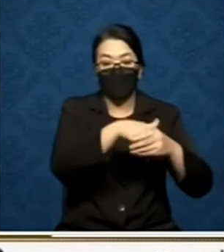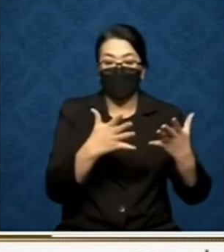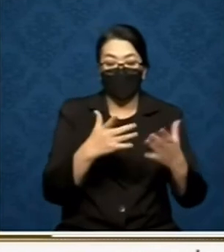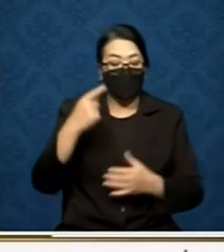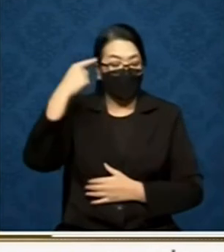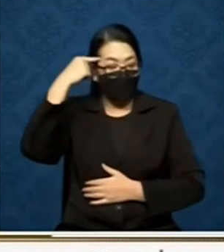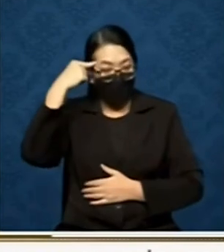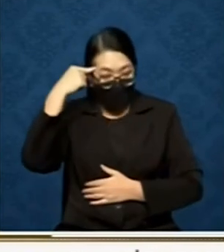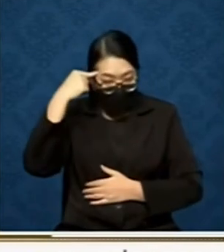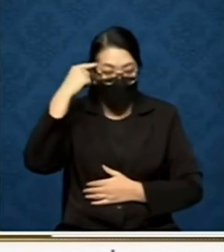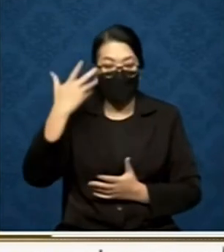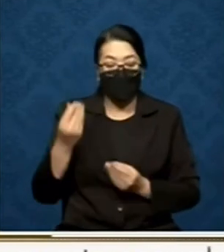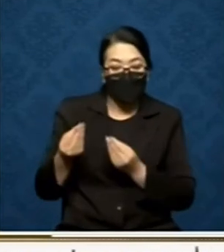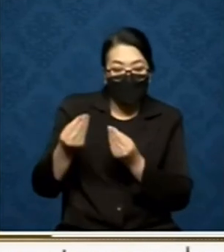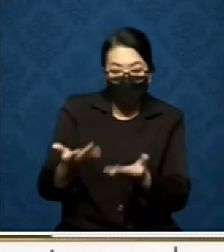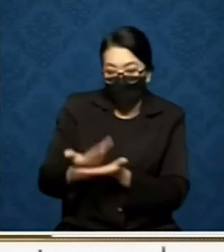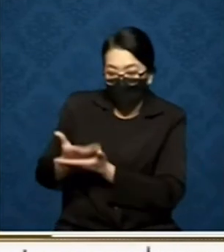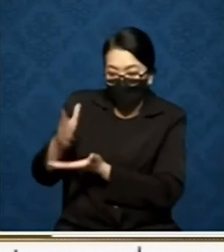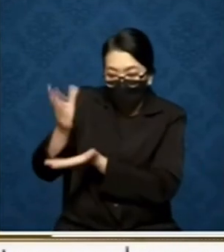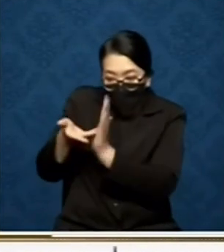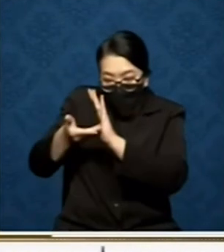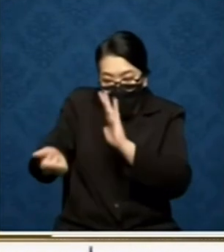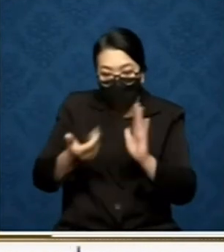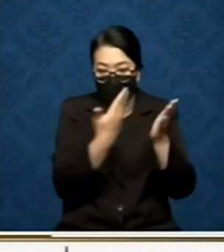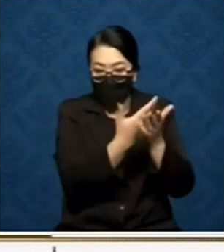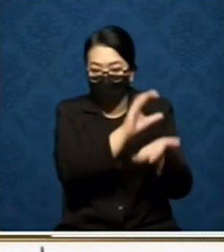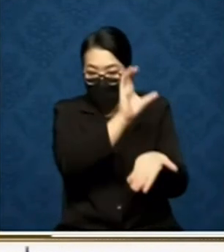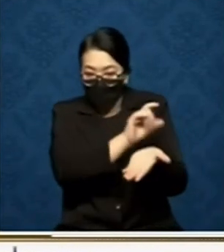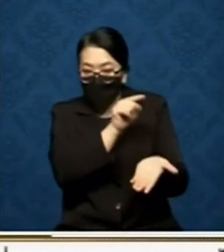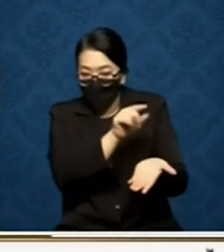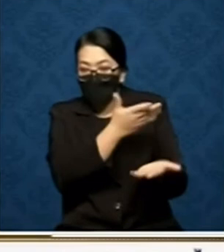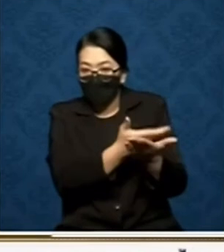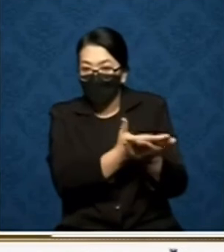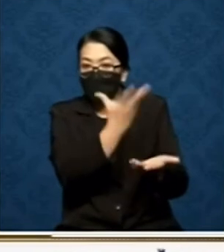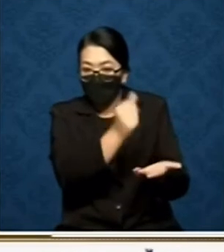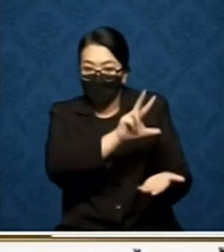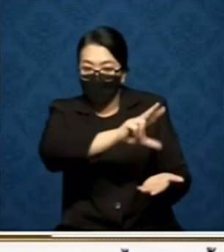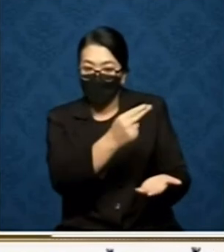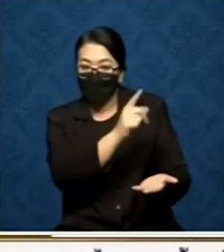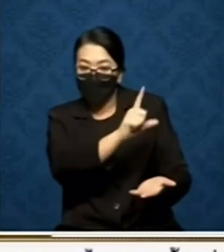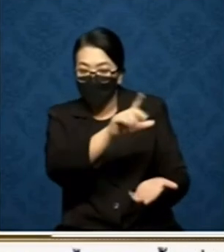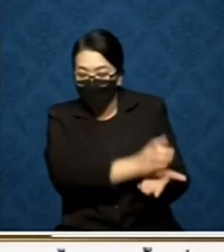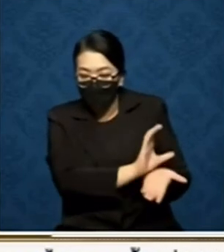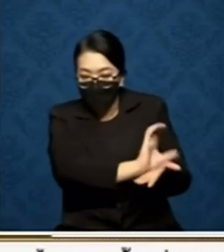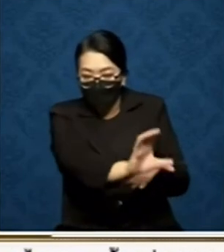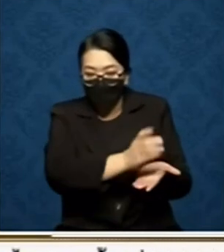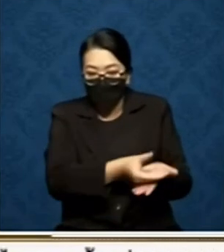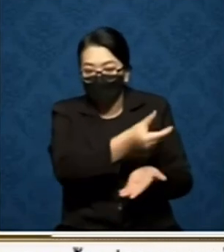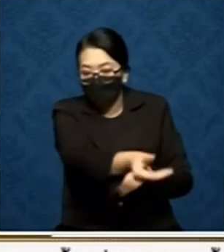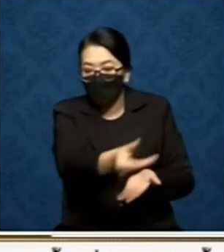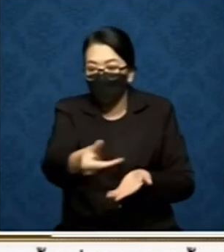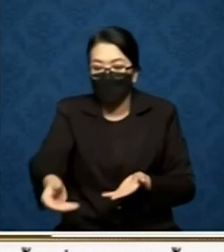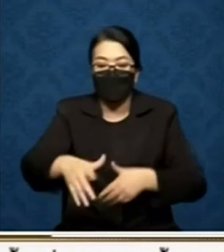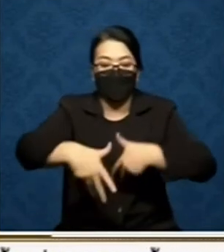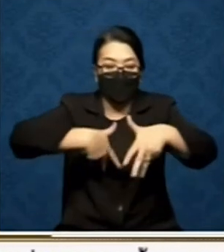เคยคิดแม้แต่นิดเดียวว่าจะเอาเงินที่เป็นเงินภาษีของประชาชนที่มีอยู่มาแก้ไขมาช่วย